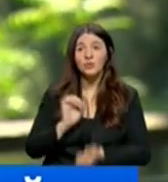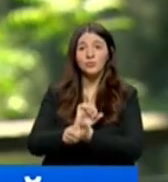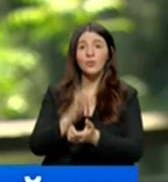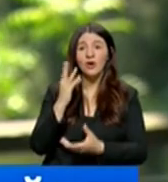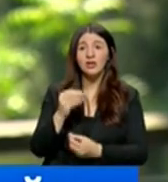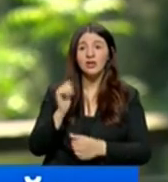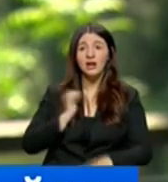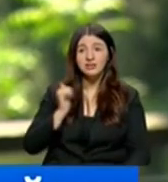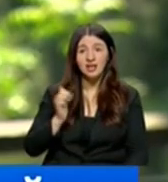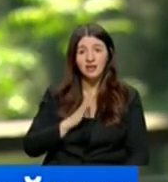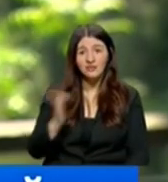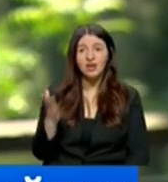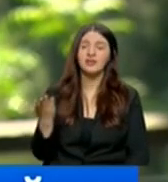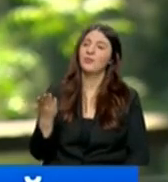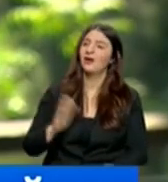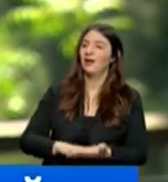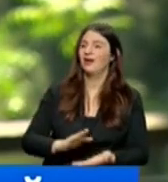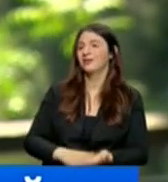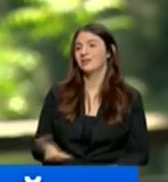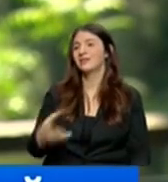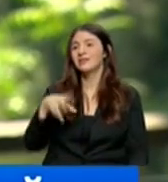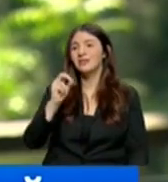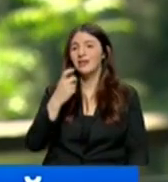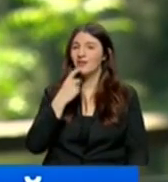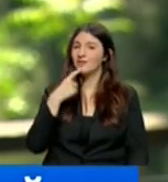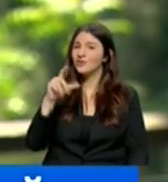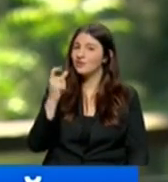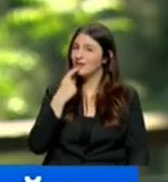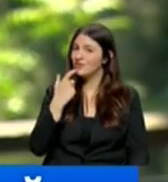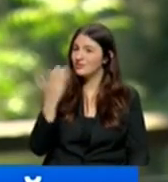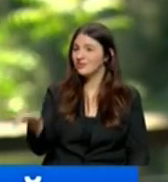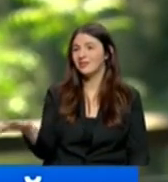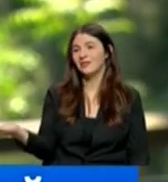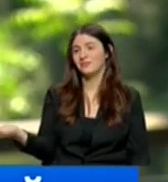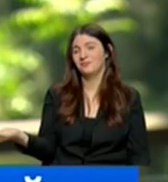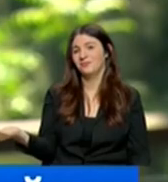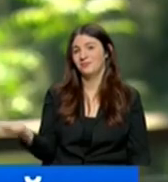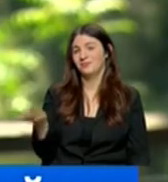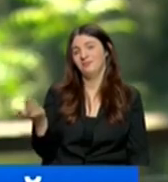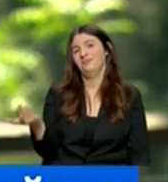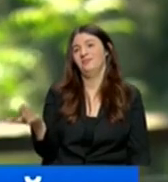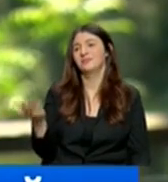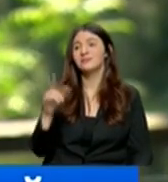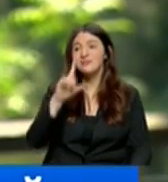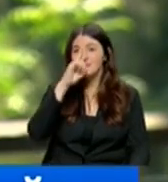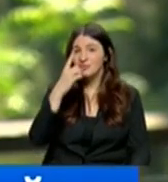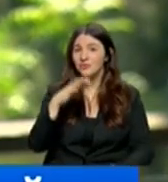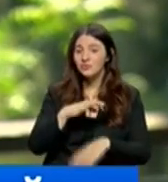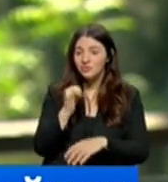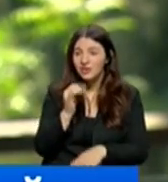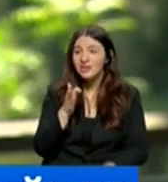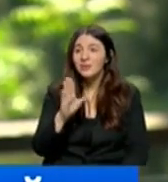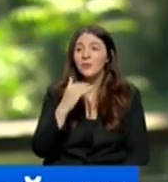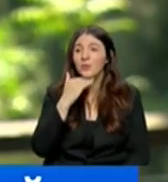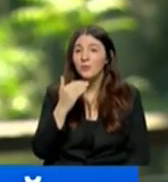tutuklanan askerler var. Ya arkadaş 80 yaşında, 90 yaşında ya. Ya tek başına tuvalete